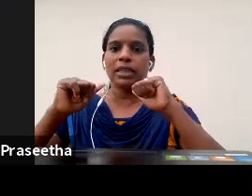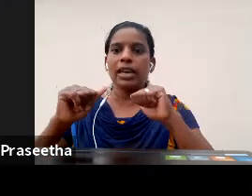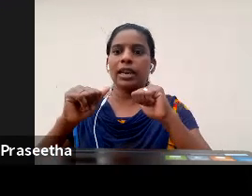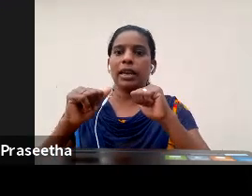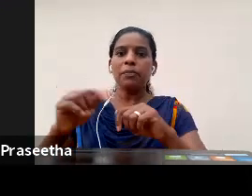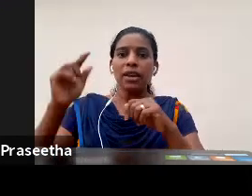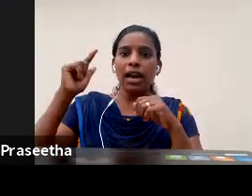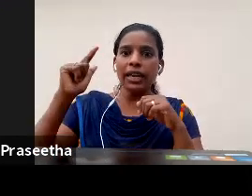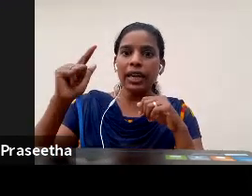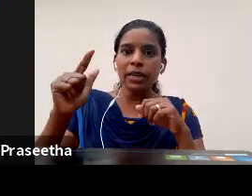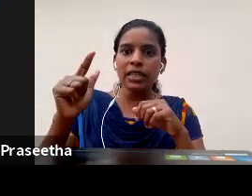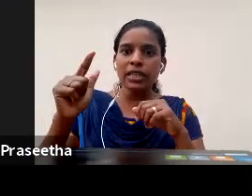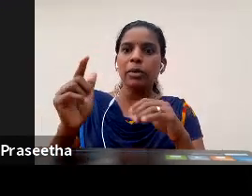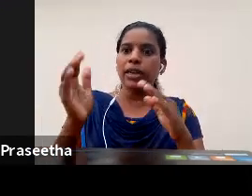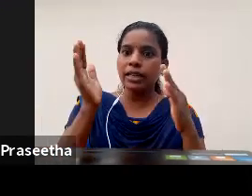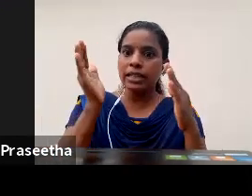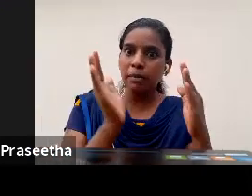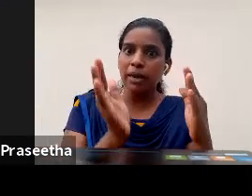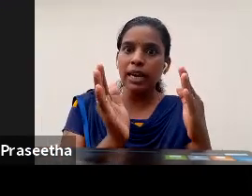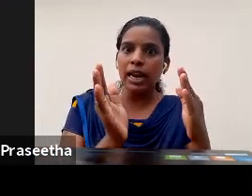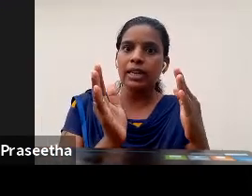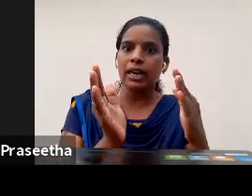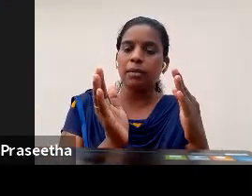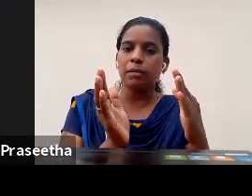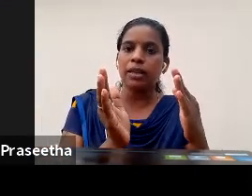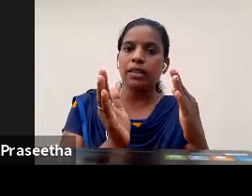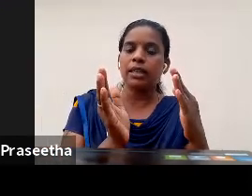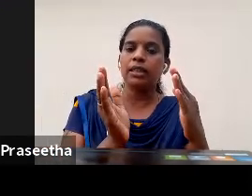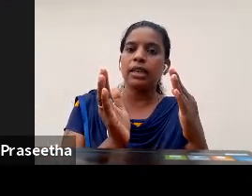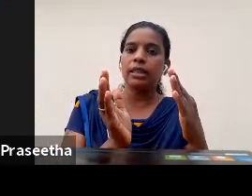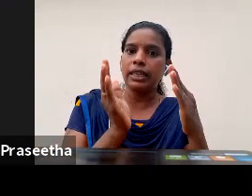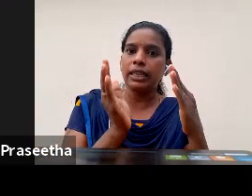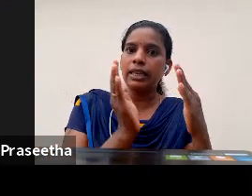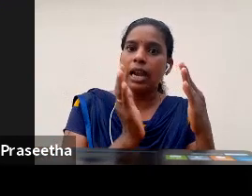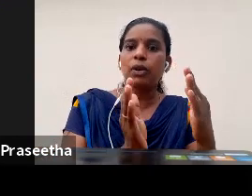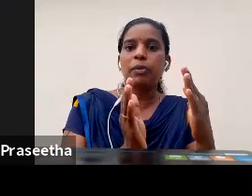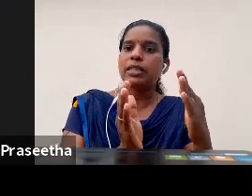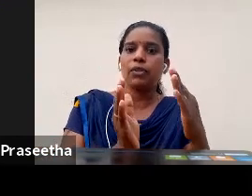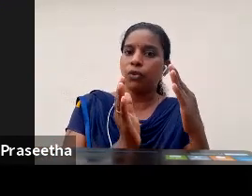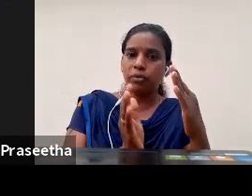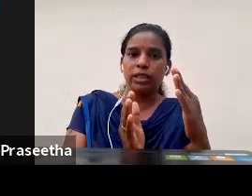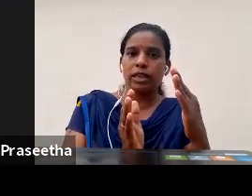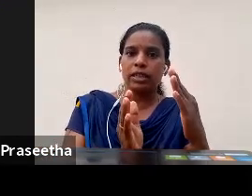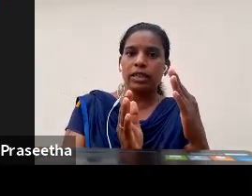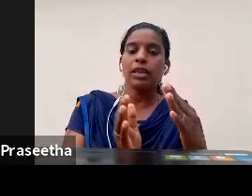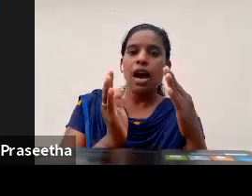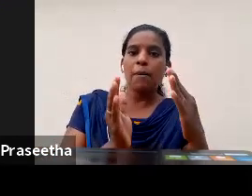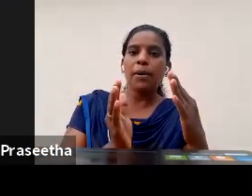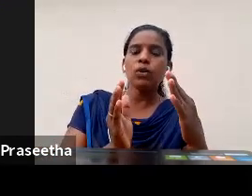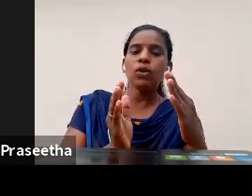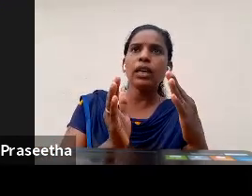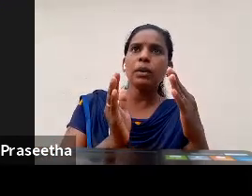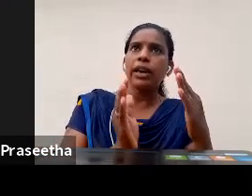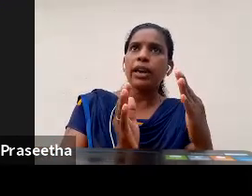ലെറ്റർ എ ബി സി ഡി അറിയാം. ആ എ ബി സി ഡിയുമായിട്ട് സിമിലർ ആയിട്ടാണ് നമുക്ക് എന്തുള്ളത്, ഈ ആൽഫബെറ്റ്സ് അവർ ഫോം ചെയ്തിരിക്കുന്നത്.